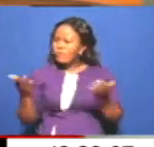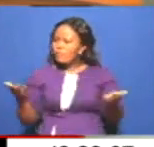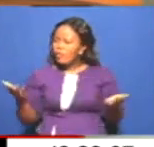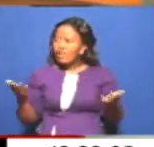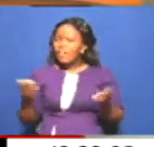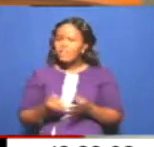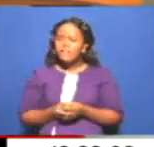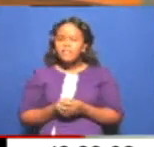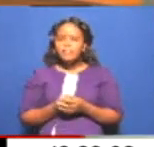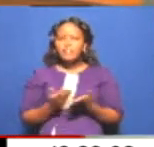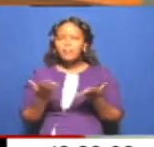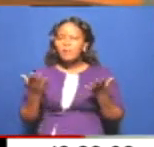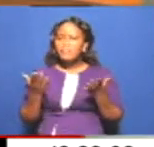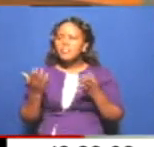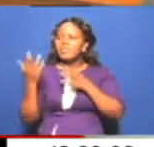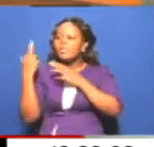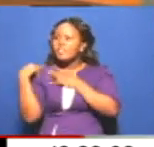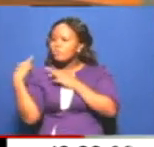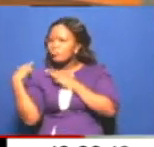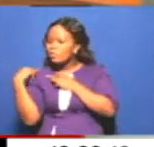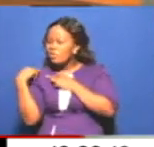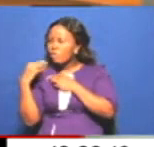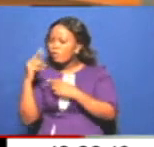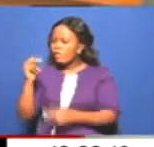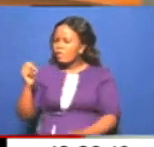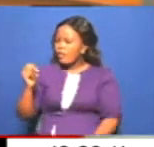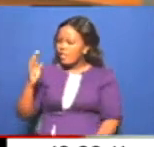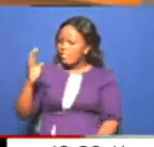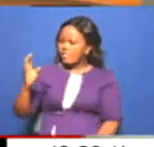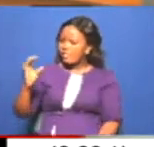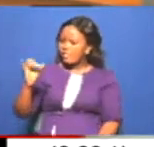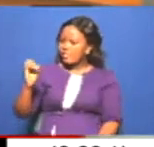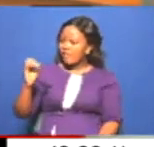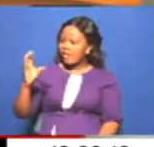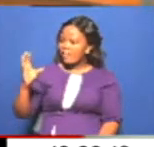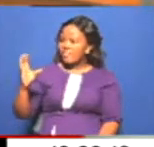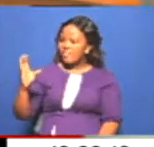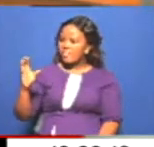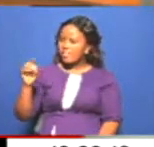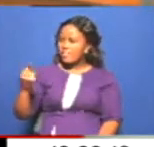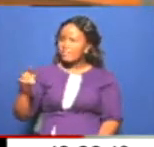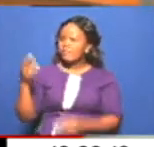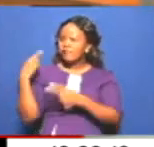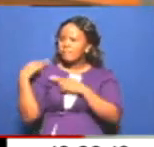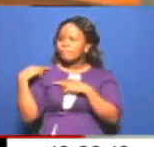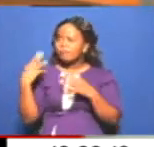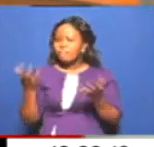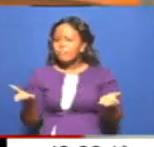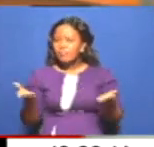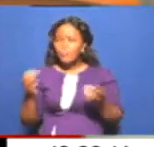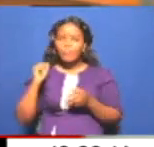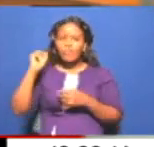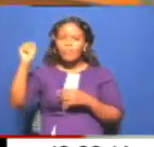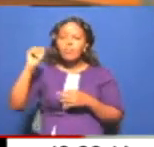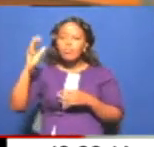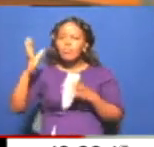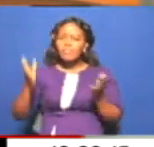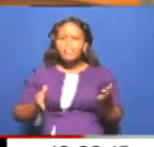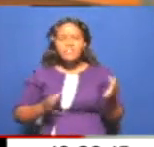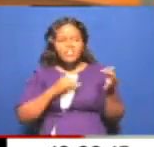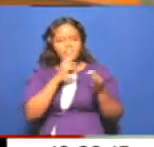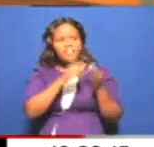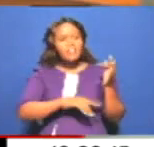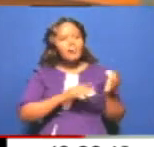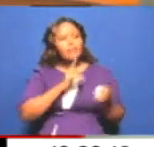muingiliano na wajibu wa NCAC kwenye tuhuma kama hizi. Tumeshuhudia wanasiasa wawili watatu wakitakiwa kufika